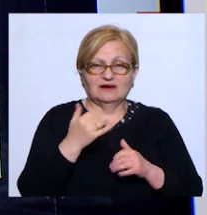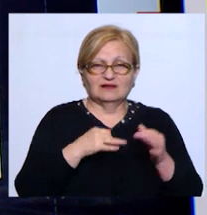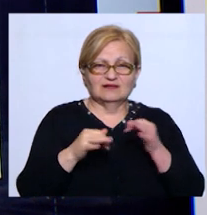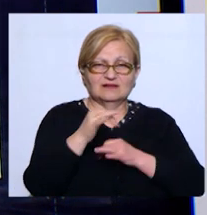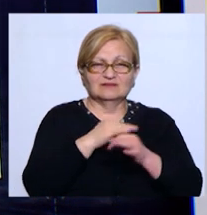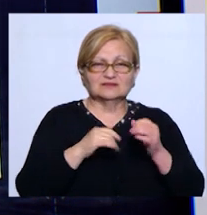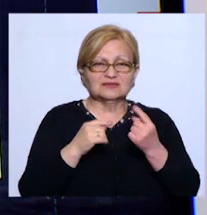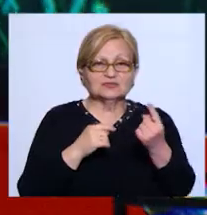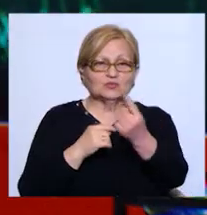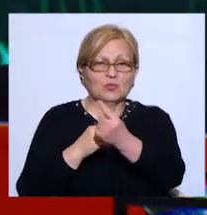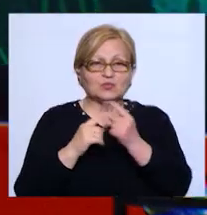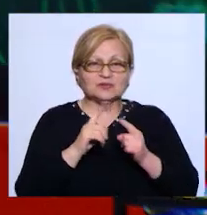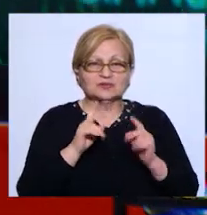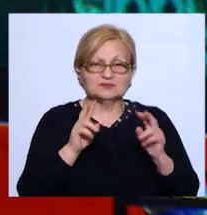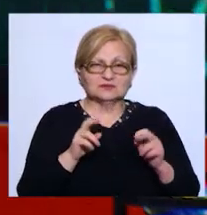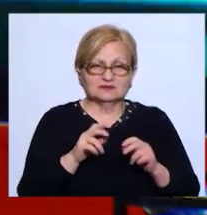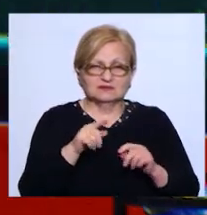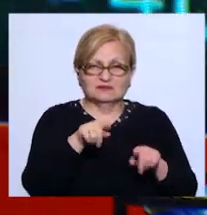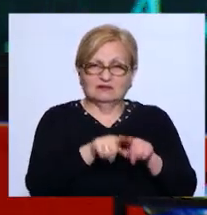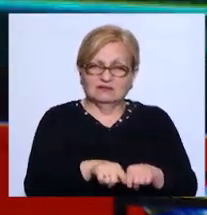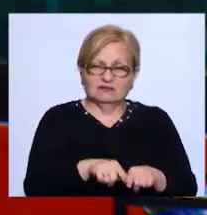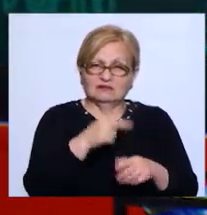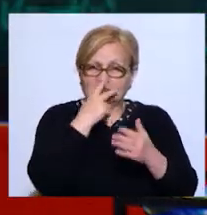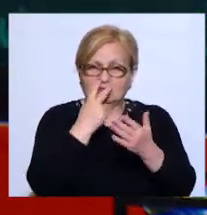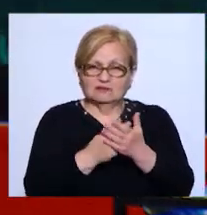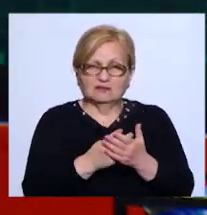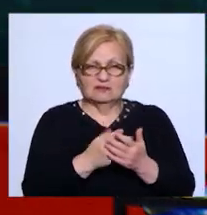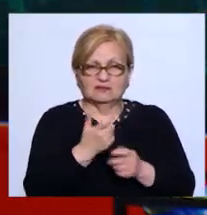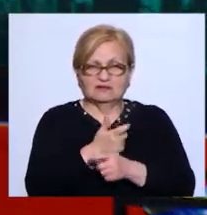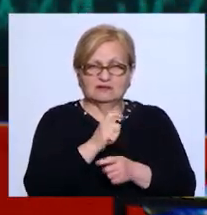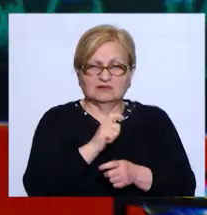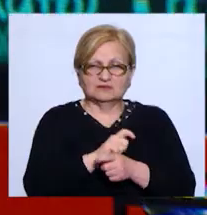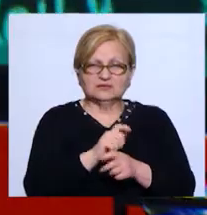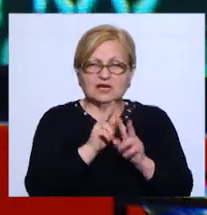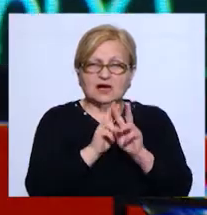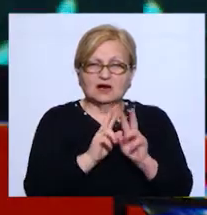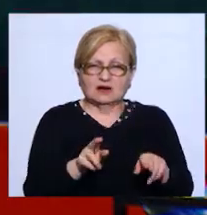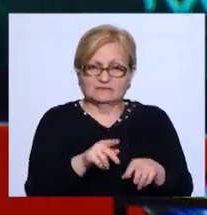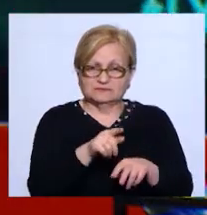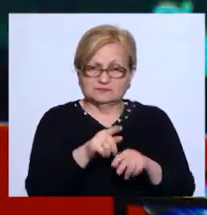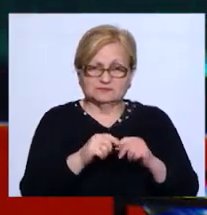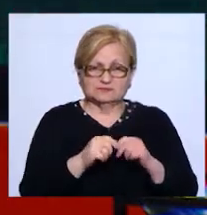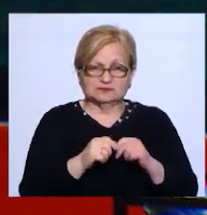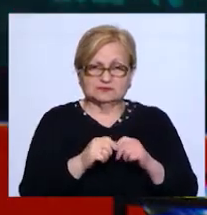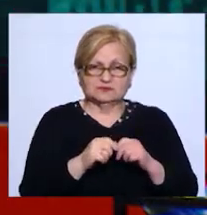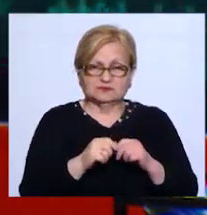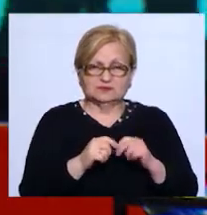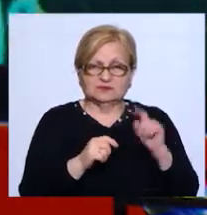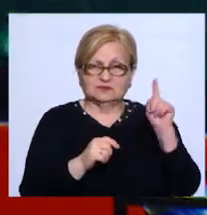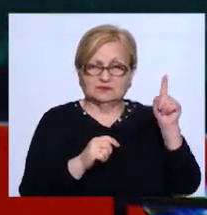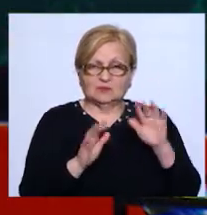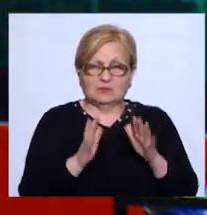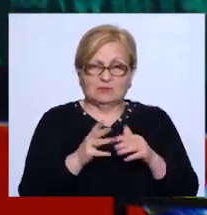რას აღნიშნავს. აქაც თქვენ დაინახავთ ძალიან დიდ მსგავსებას იმ